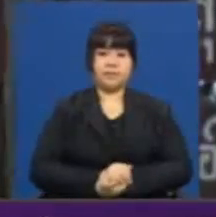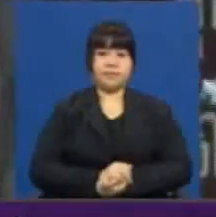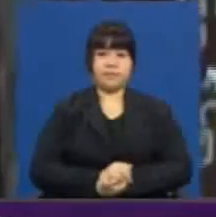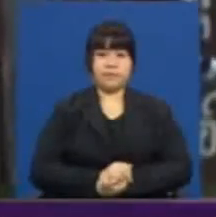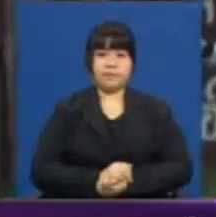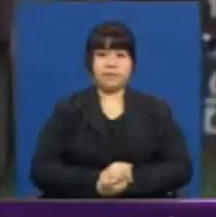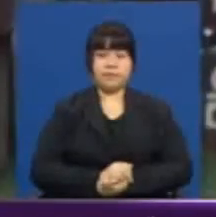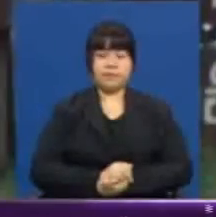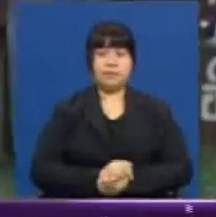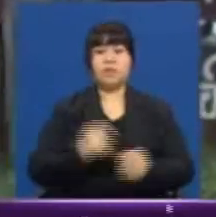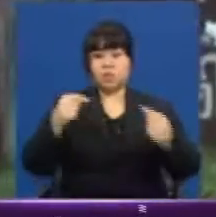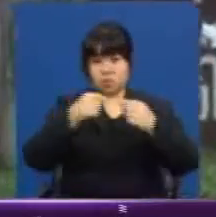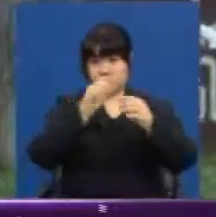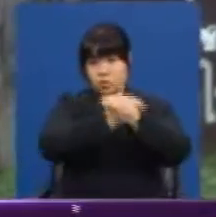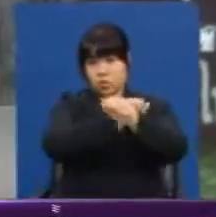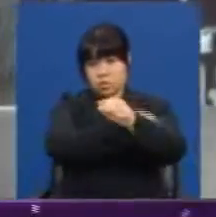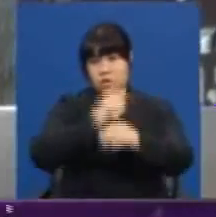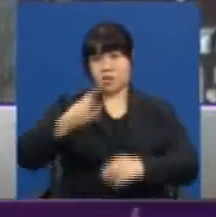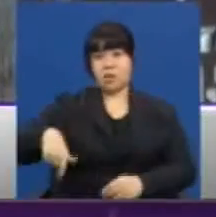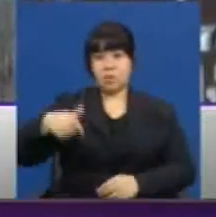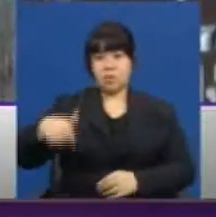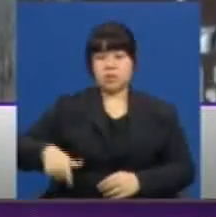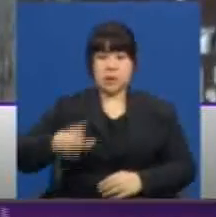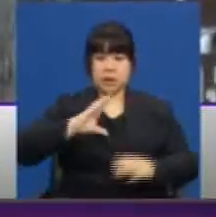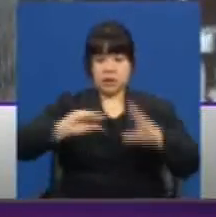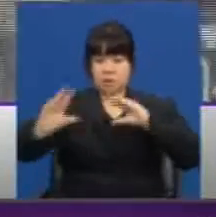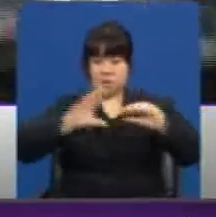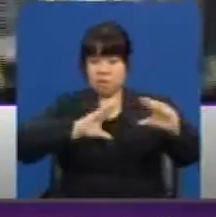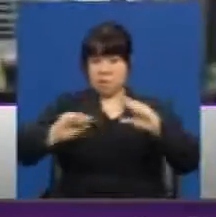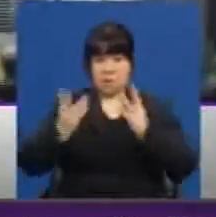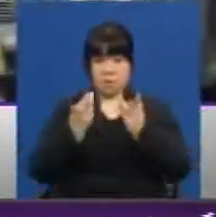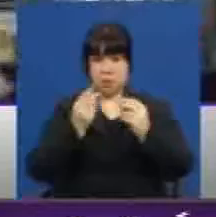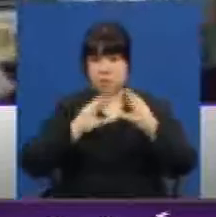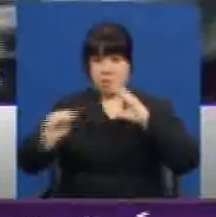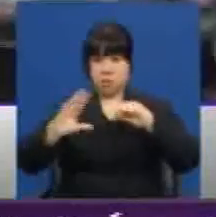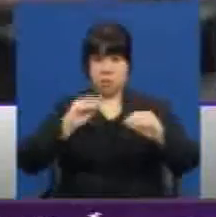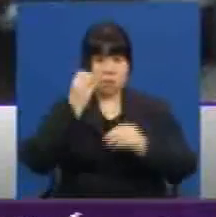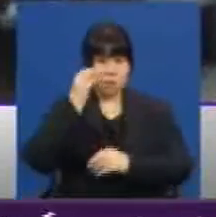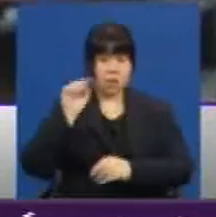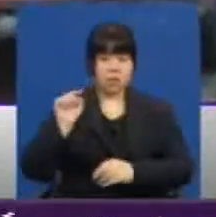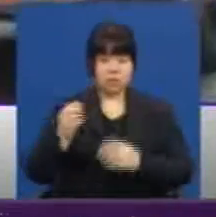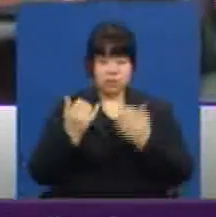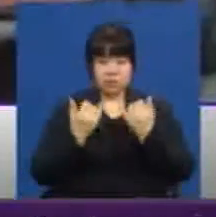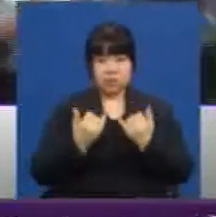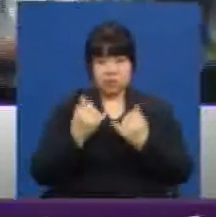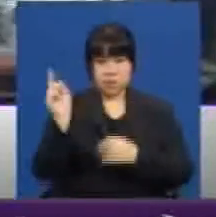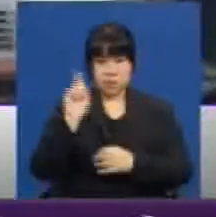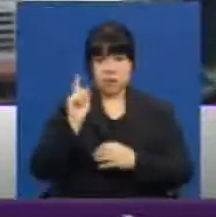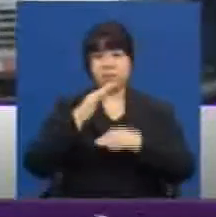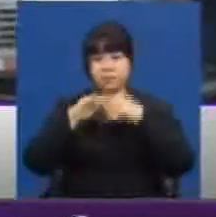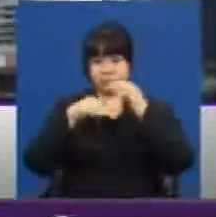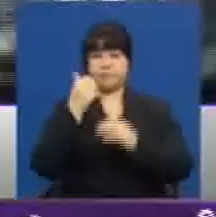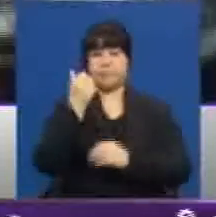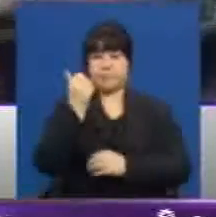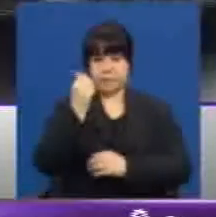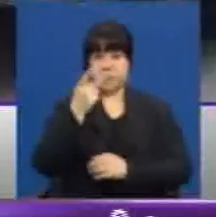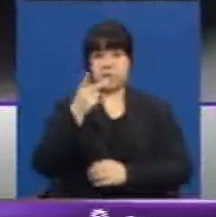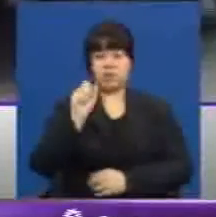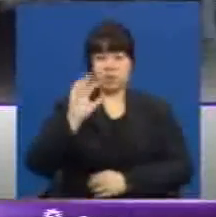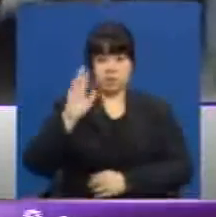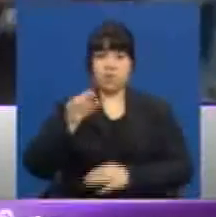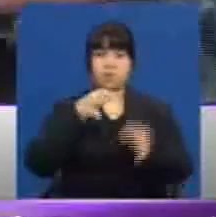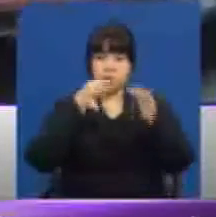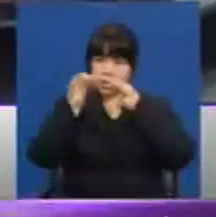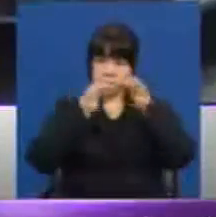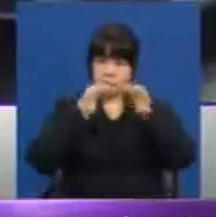คืบหน้ากรณีรายงานต่างด้าวชาวกัมพูชาเดินทางกลับประเทศเป็นจำนวนมากล่าสุดนะคะสถานการณ์เริ่มดีขึ้นหลังคสชชี้